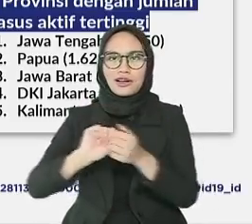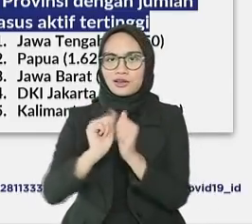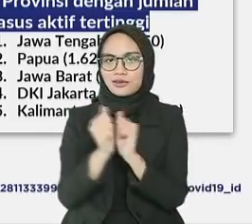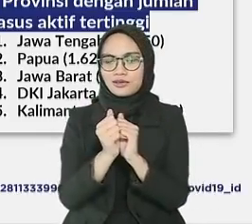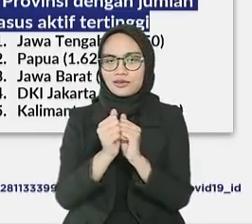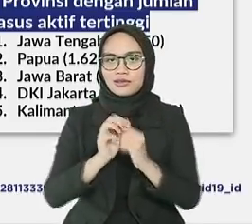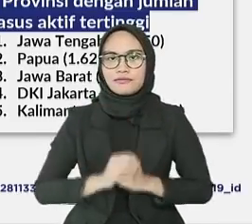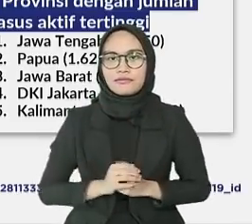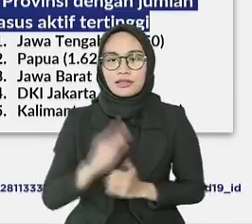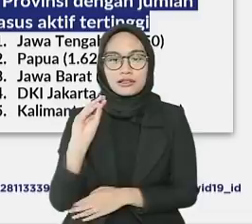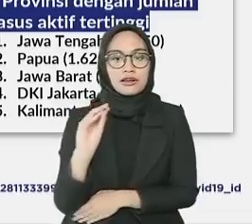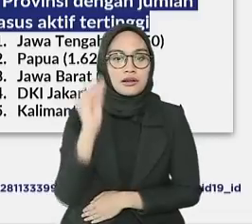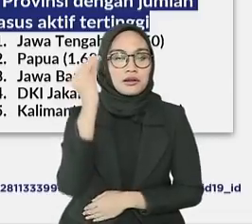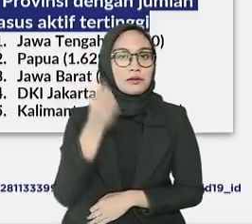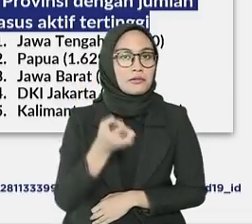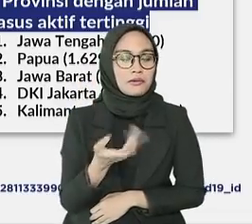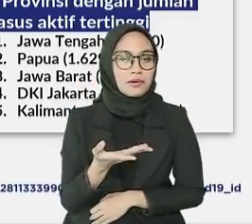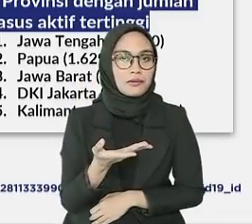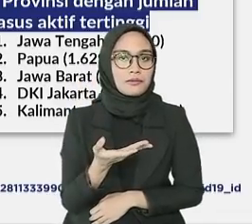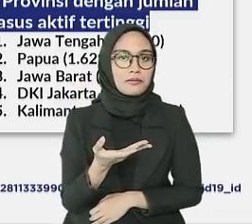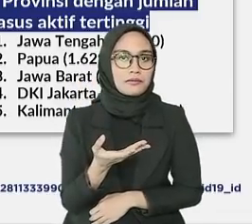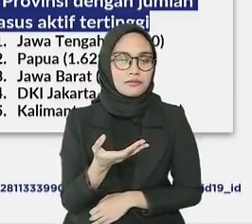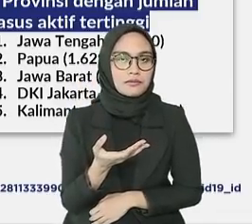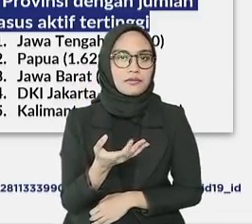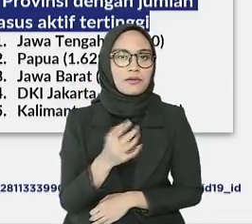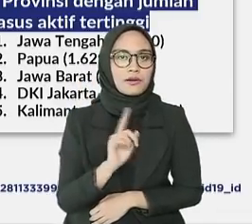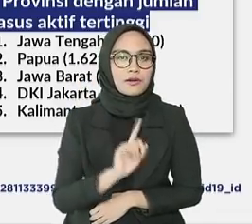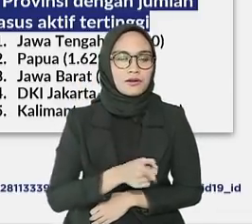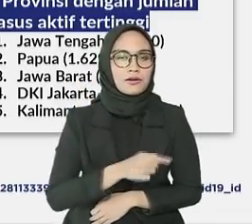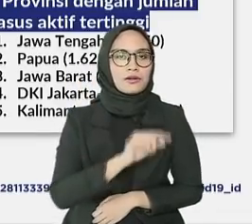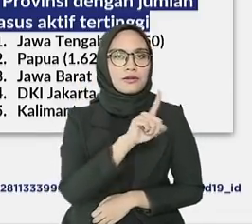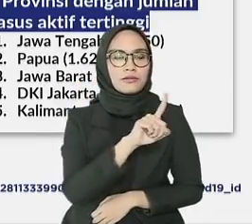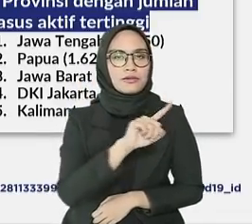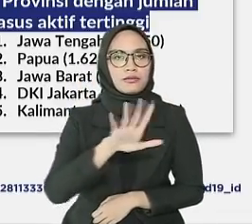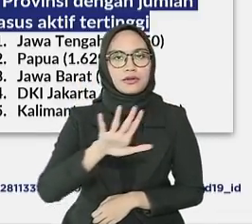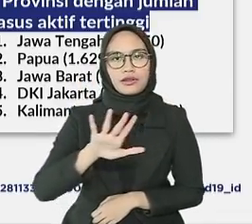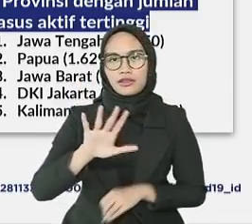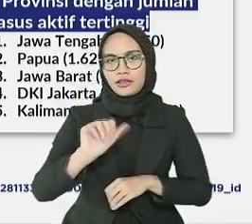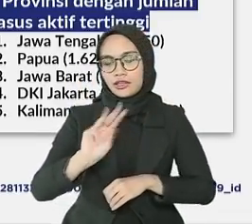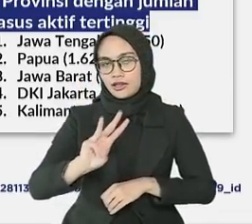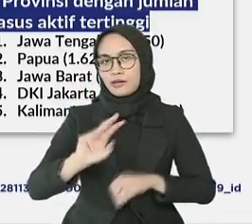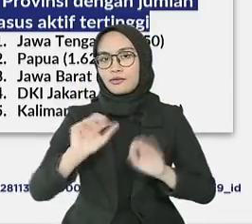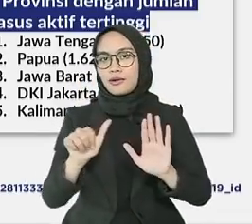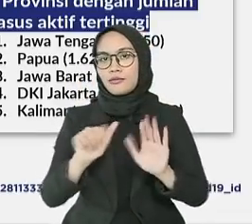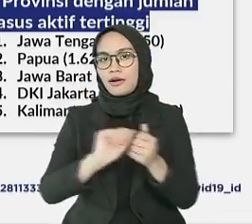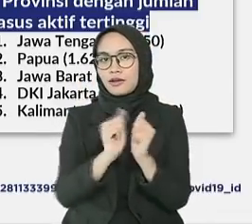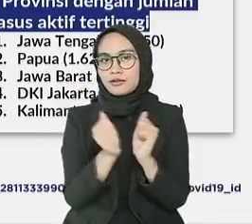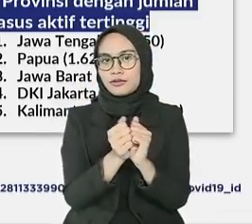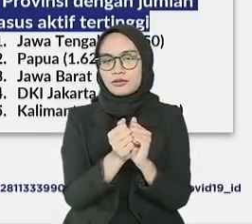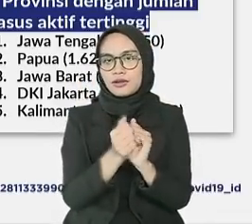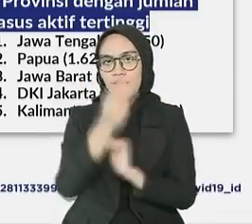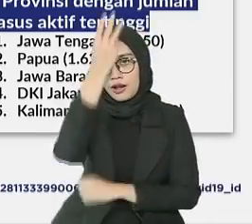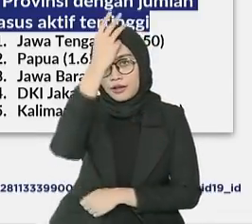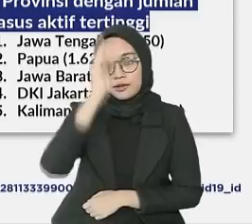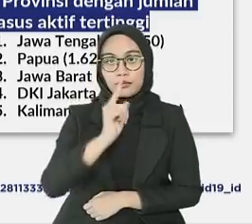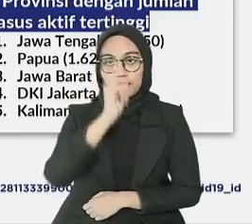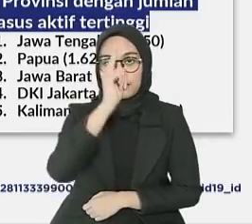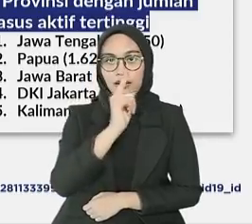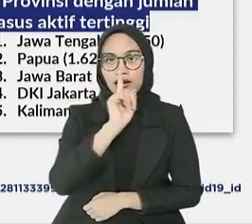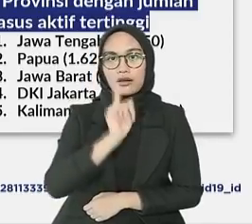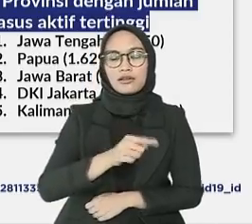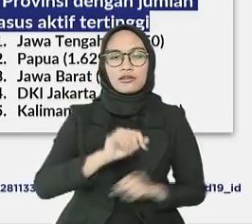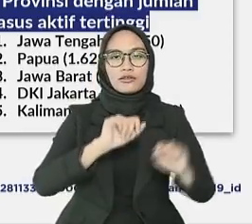kasus, DKI Jakarta ada 1.536 kasus, dan Kalimantan Utara